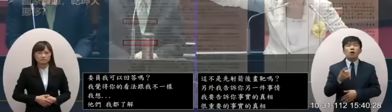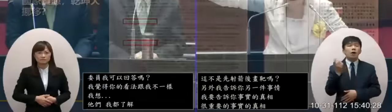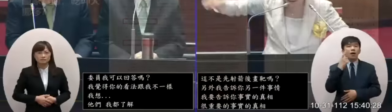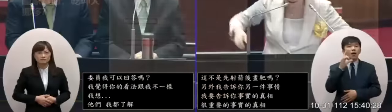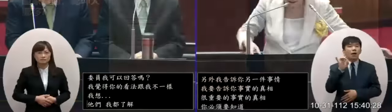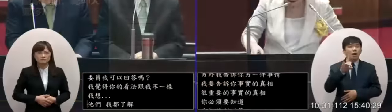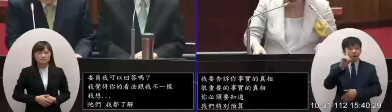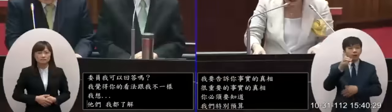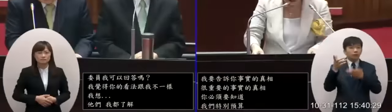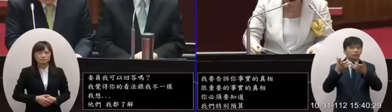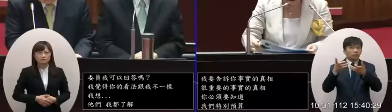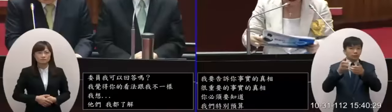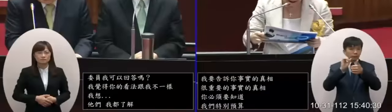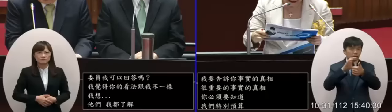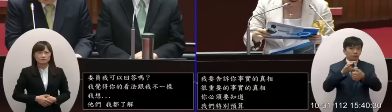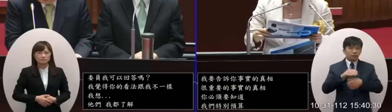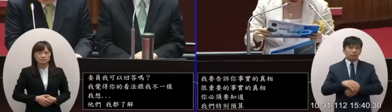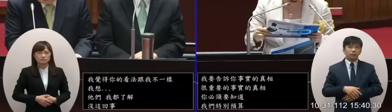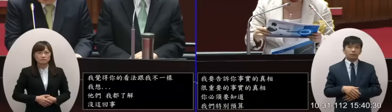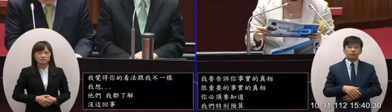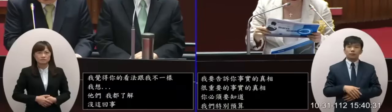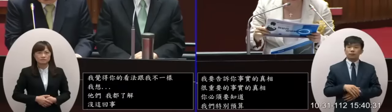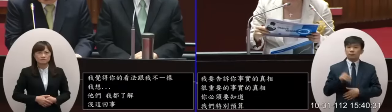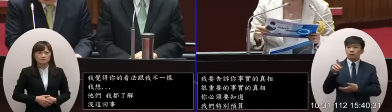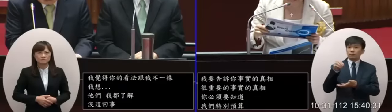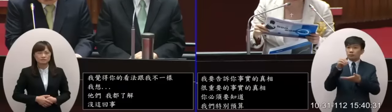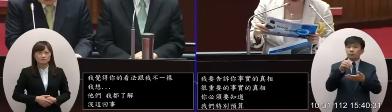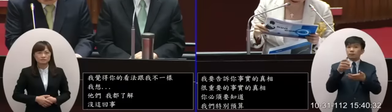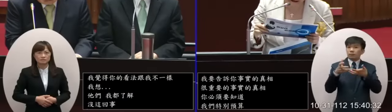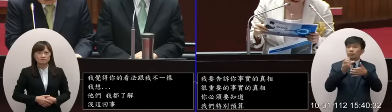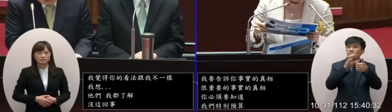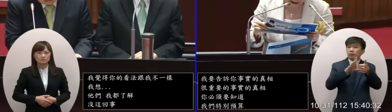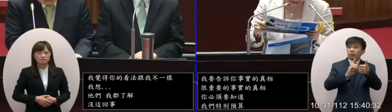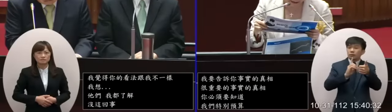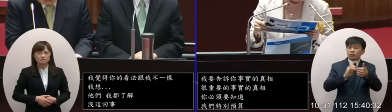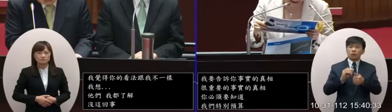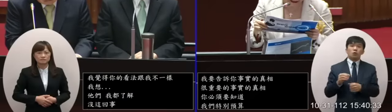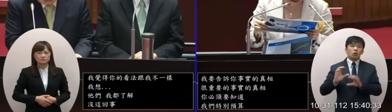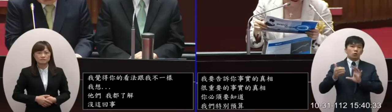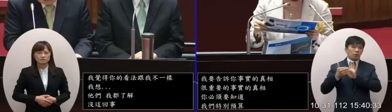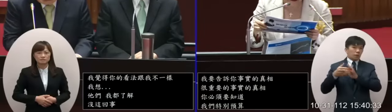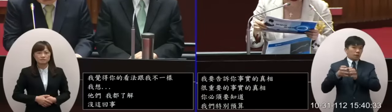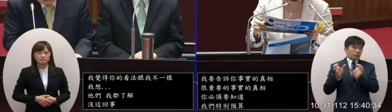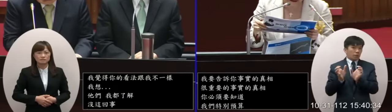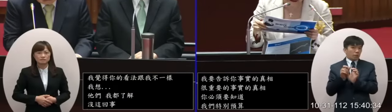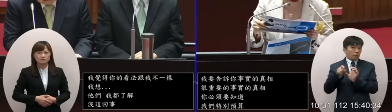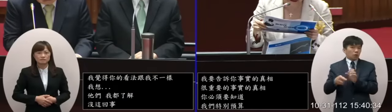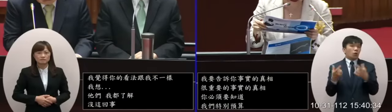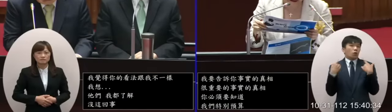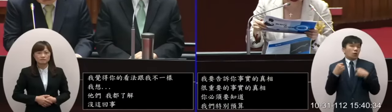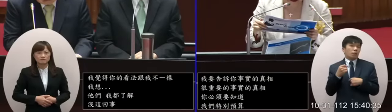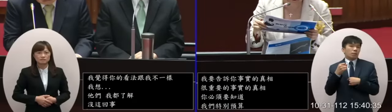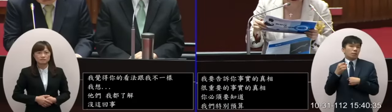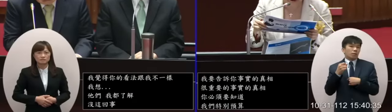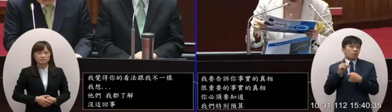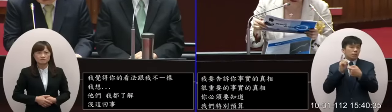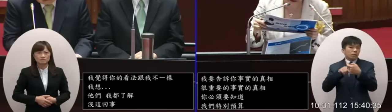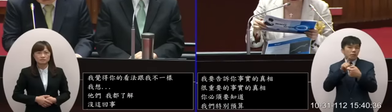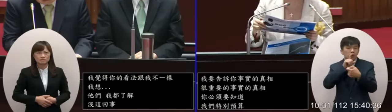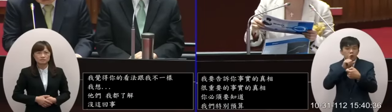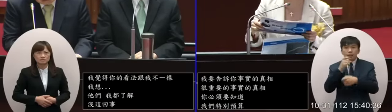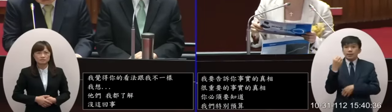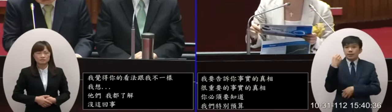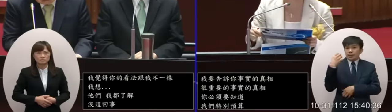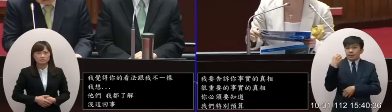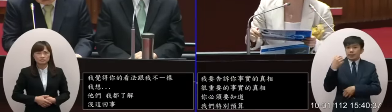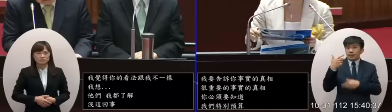例出来，好，我们举什么例呢？我们举你这个国防部的这个原来呢叫做新型野战防空